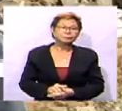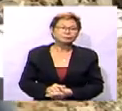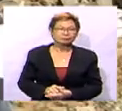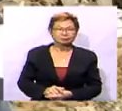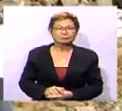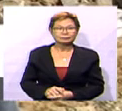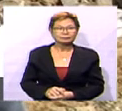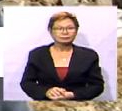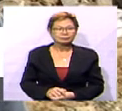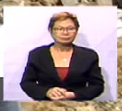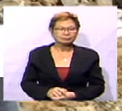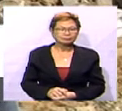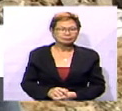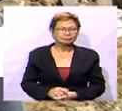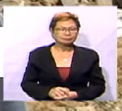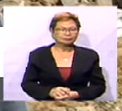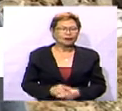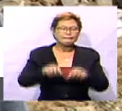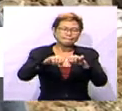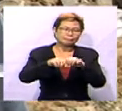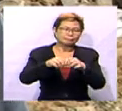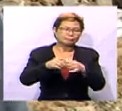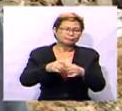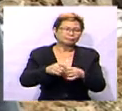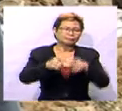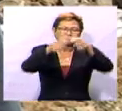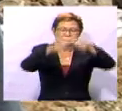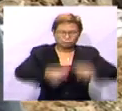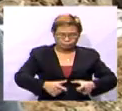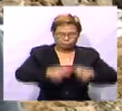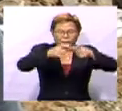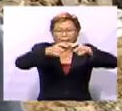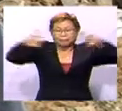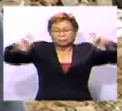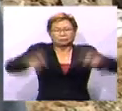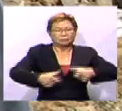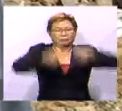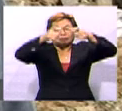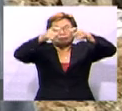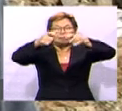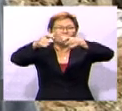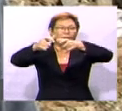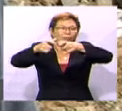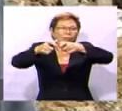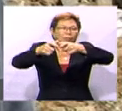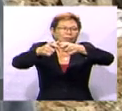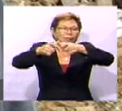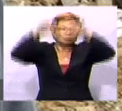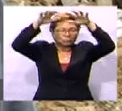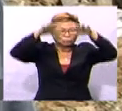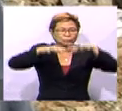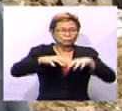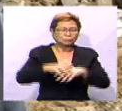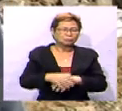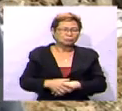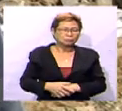Mari dengar ombak dengar patah kata. Patah dengan besar serta dengan angin kuat. Ribut hujan apa. Jadi tempat